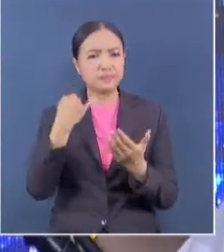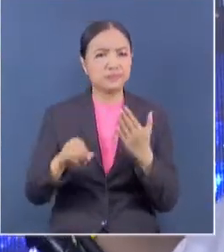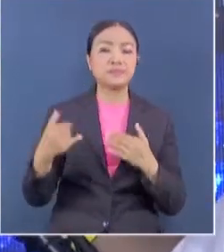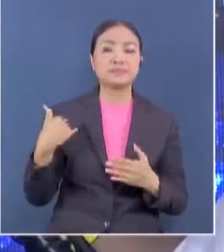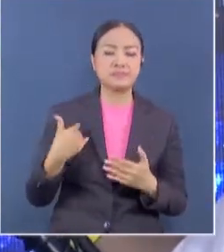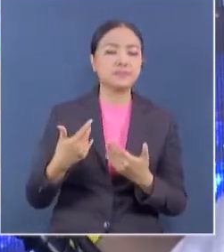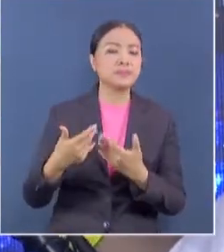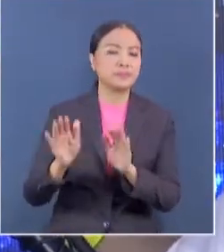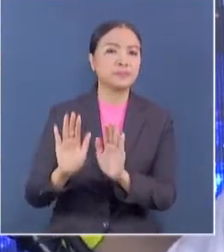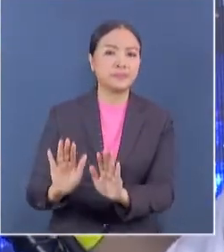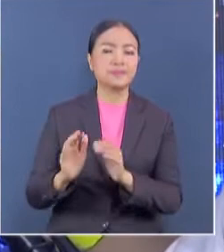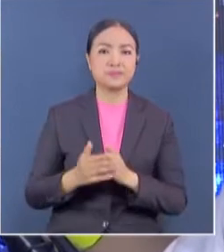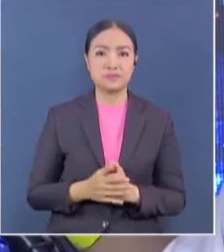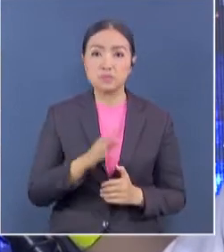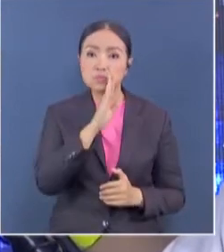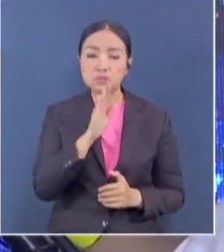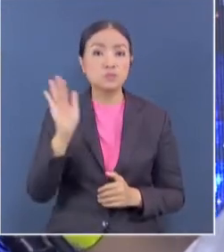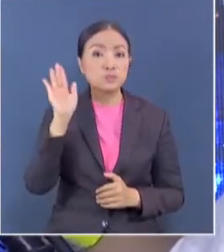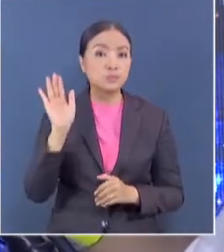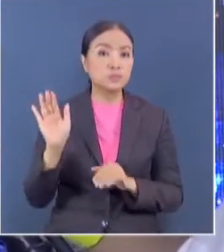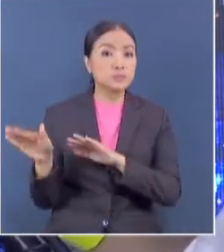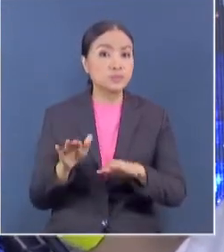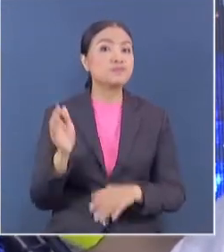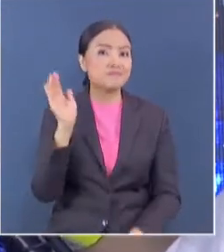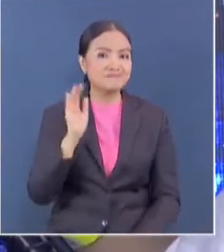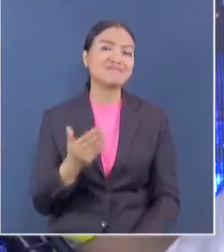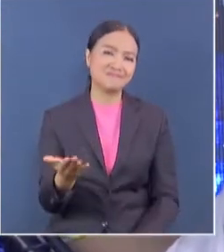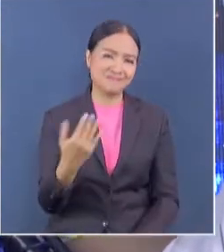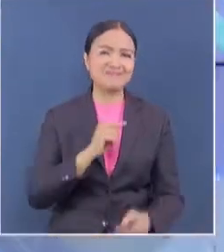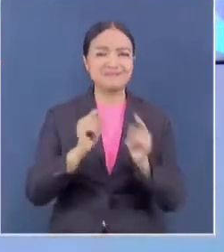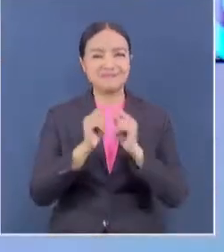ก็ปล่อยเขาไว้แล้วก็ถ้าเขาพร้อมรับฟังก็มาค่ะเดี๋ยวมาคุยกัน